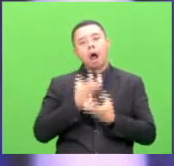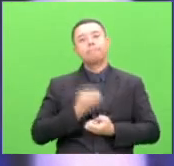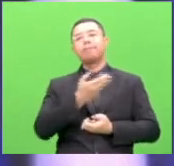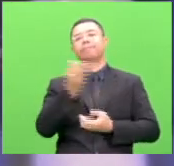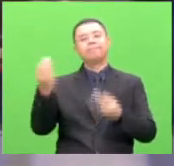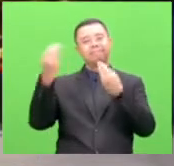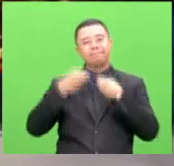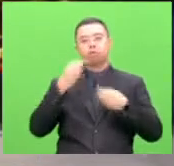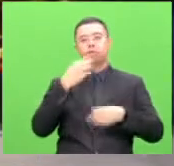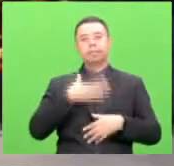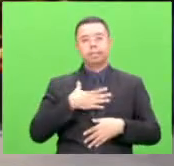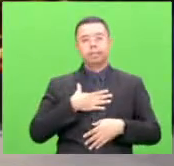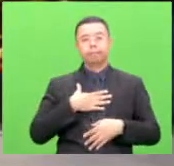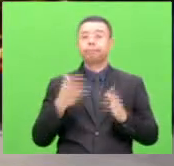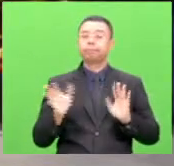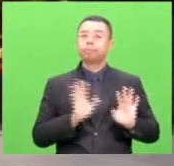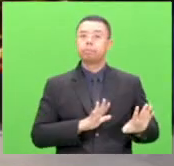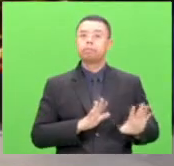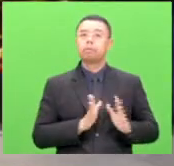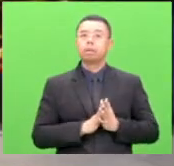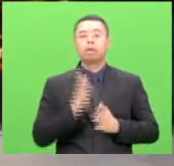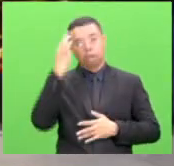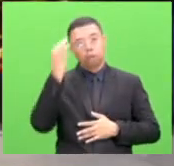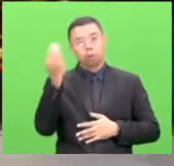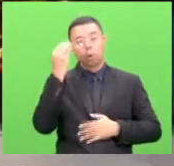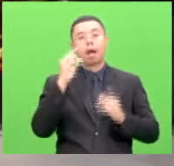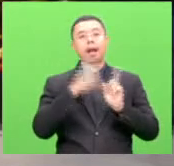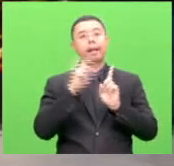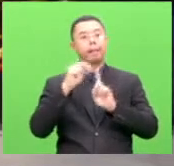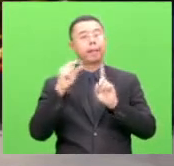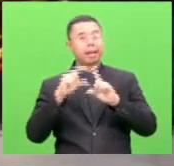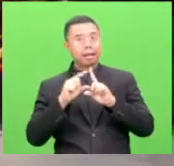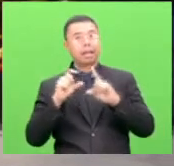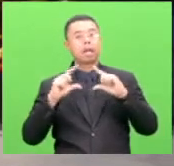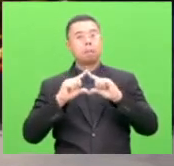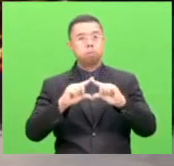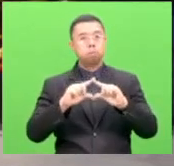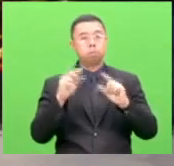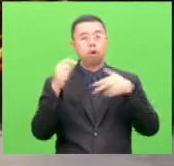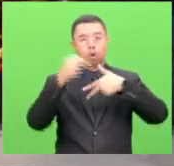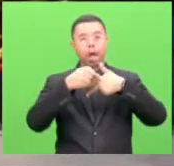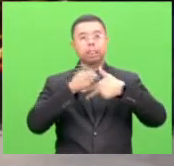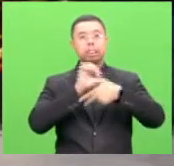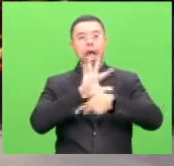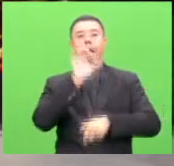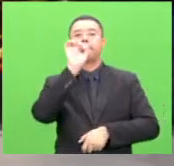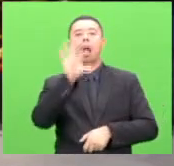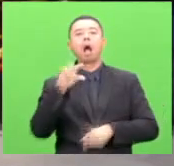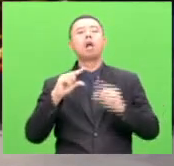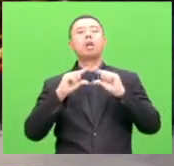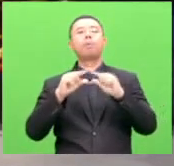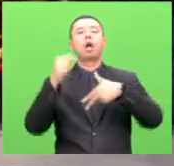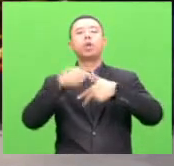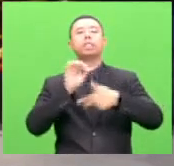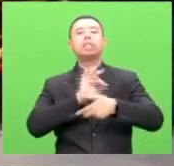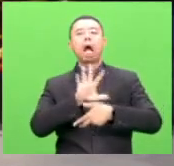kalian berikan kepada saya. Sementara itu, Ketua DPD Demokrat Sulawesi Tengah, Anwar Hafid, mengatakan Partai Demokrat Sulawesi